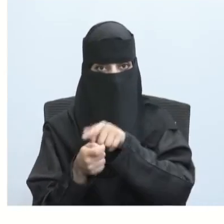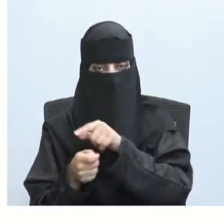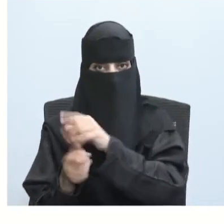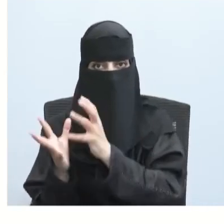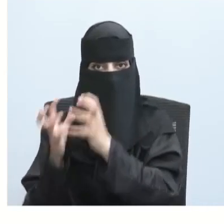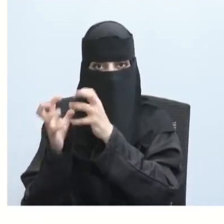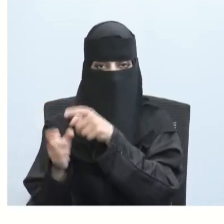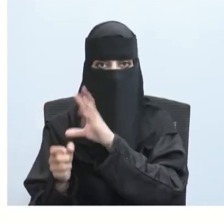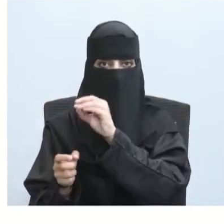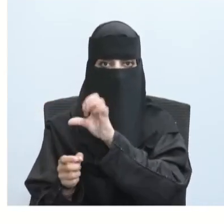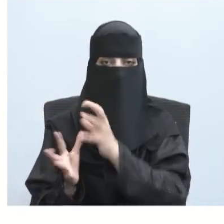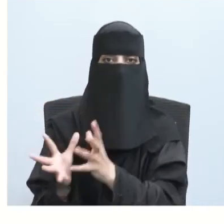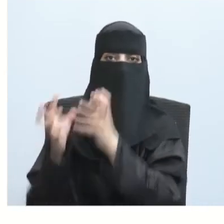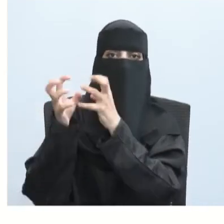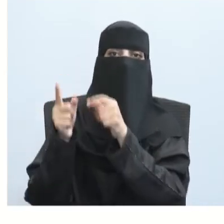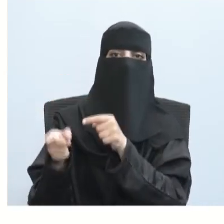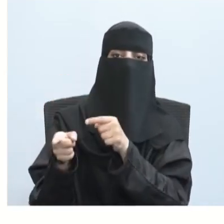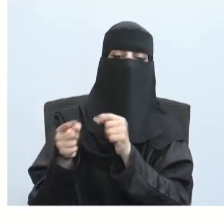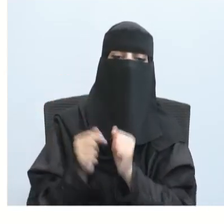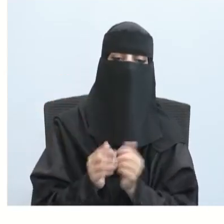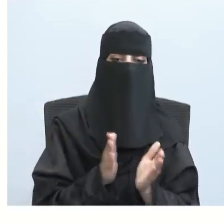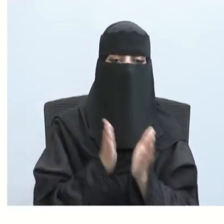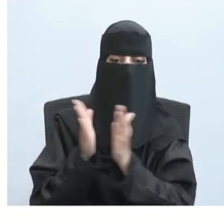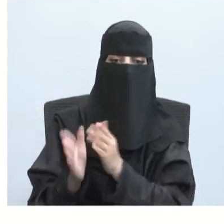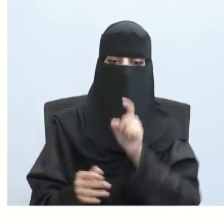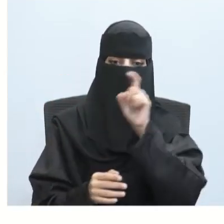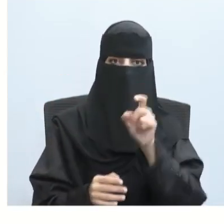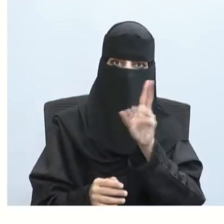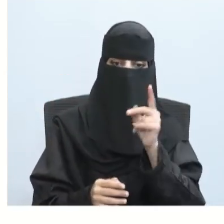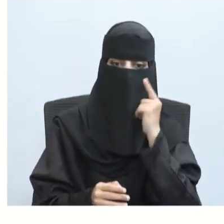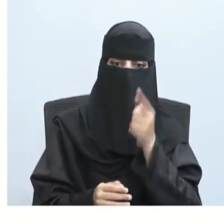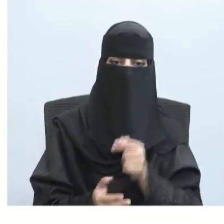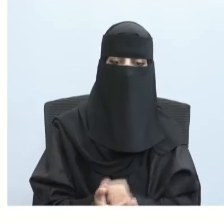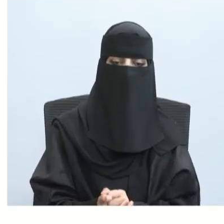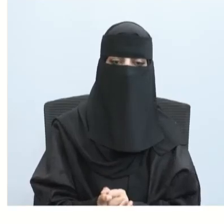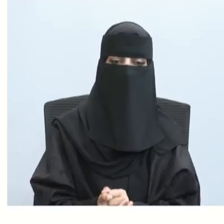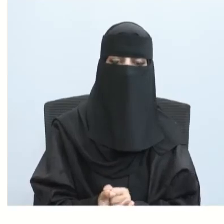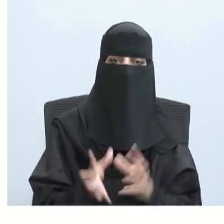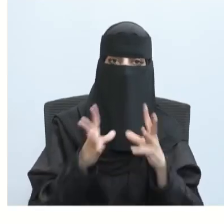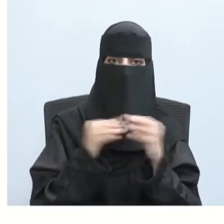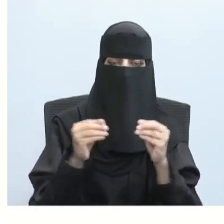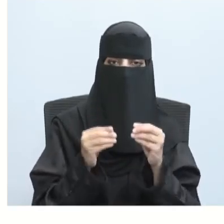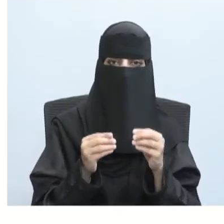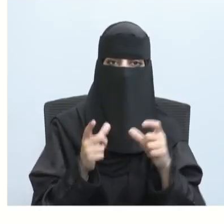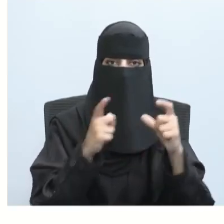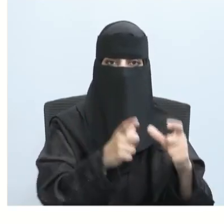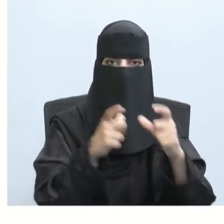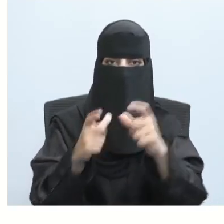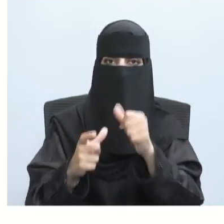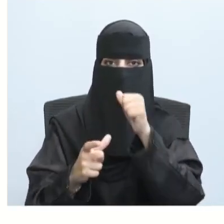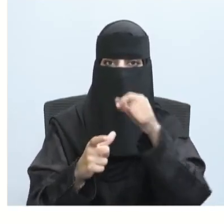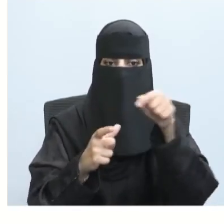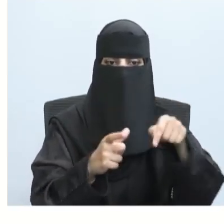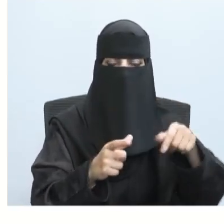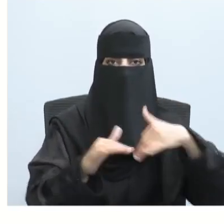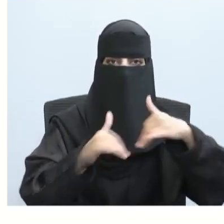هو يتجمد ننطلق الى سؤال التفكير الناقد تختفي تجمعات الماء الصغيره على